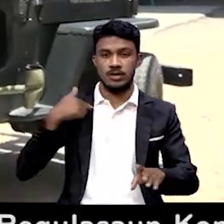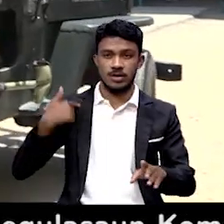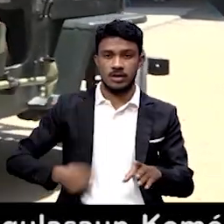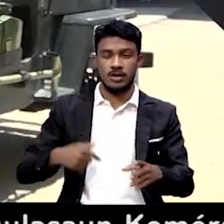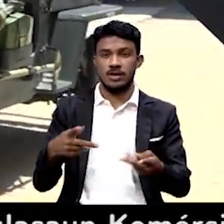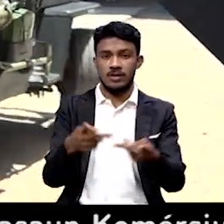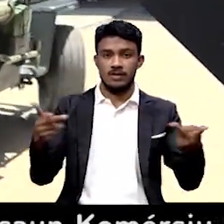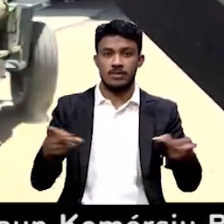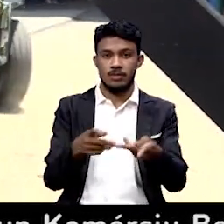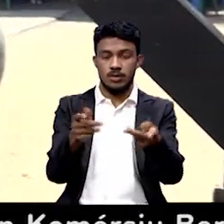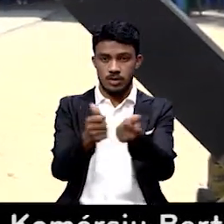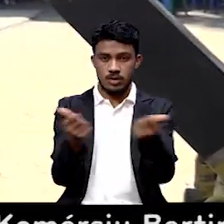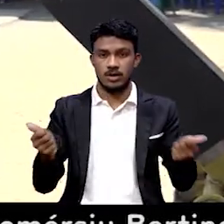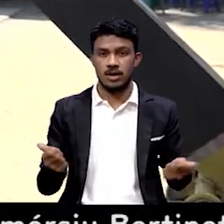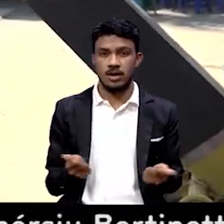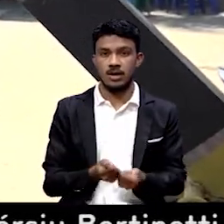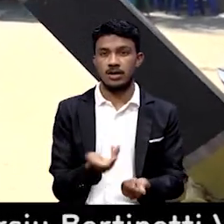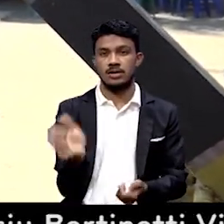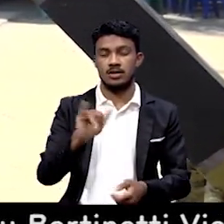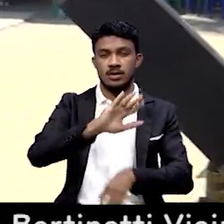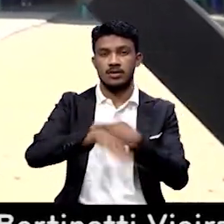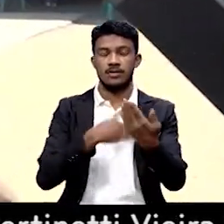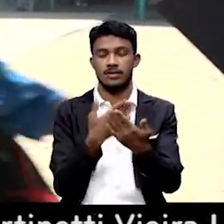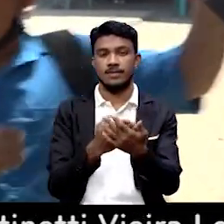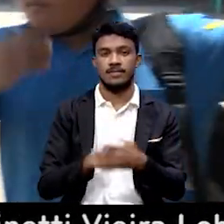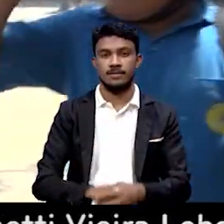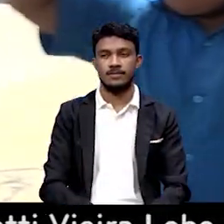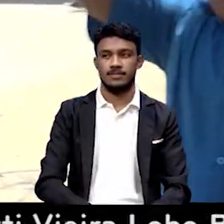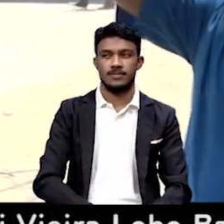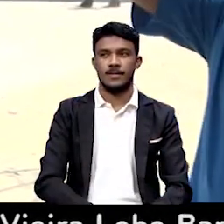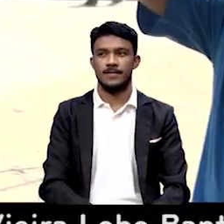administrativu suku no aldeia sira. Almeida dos Santos, Zaime dos Santos, Ziemen.